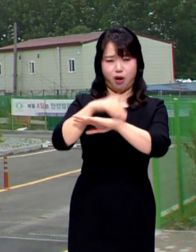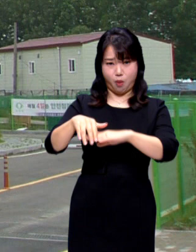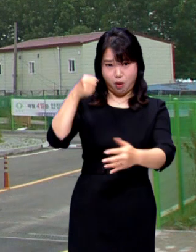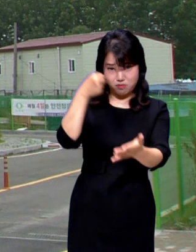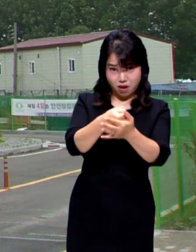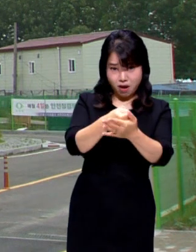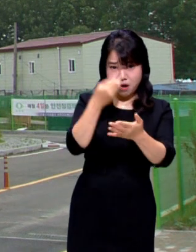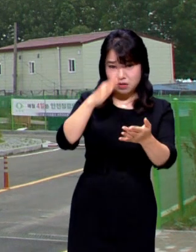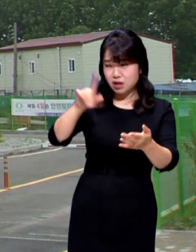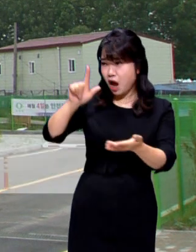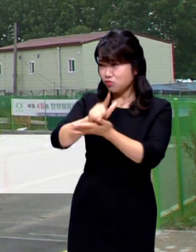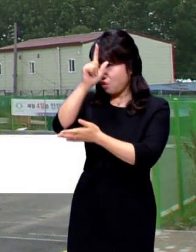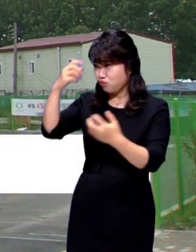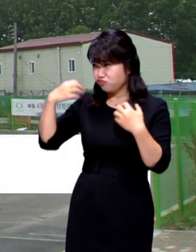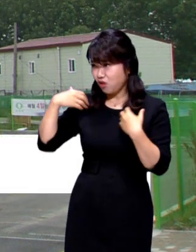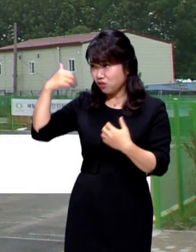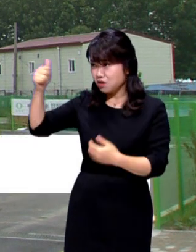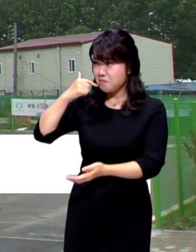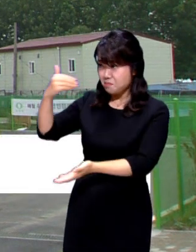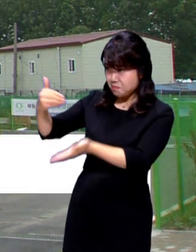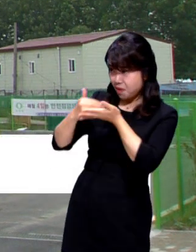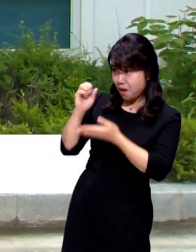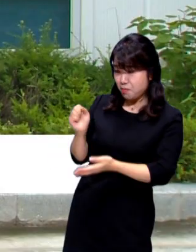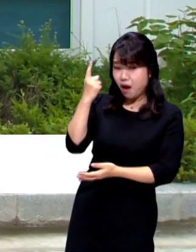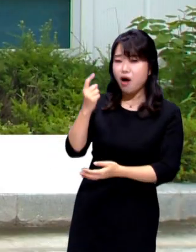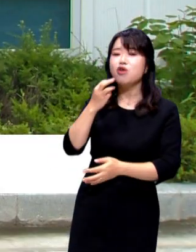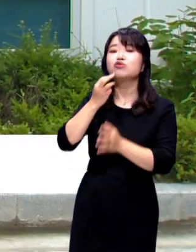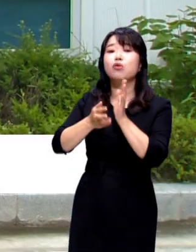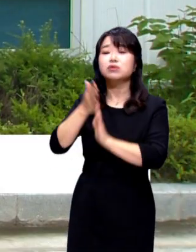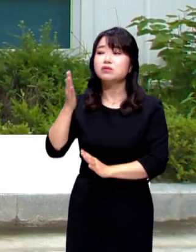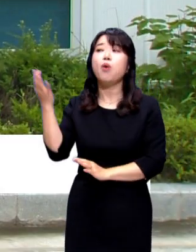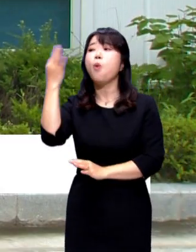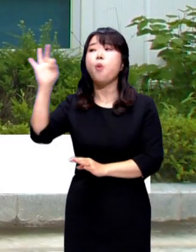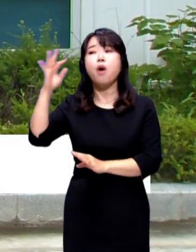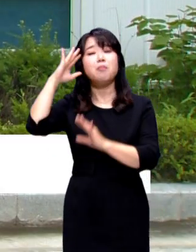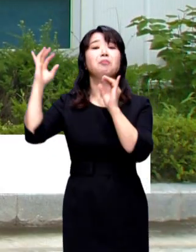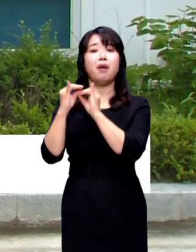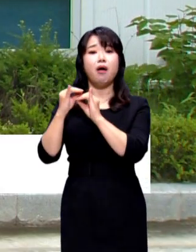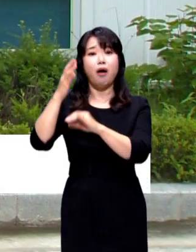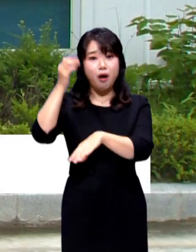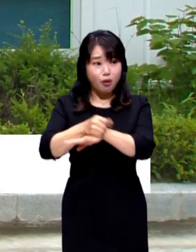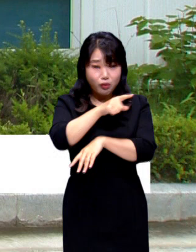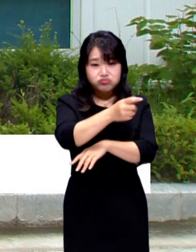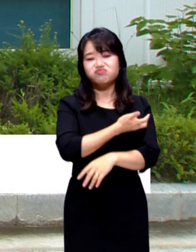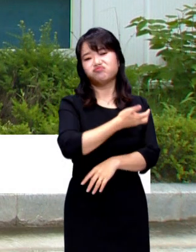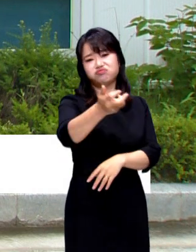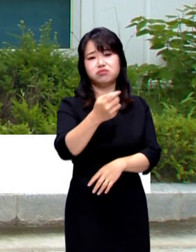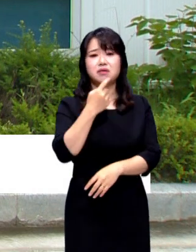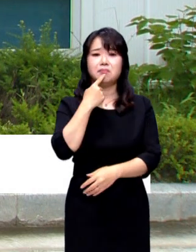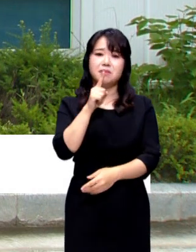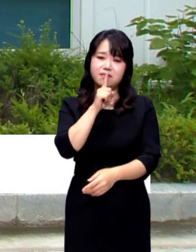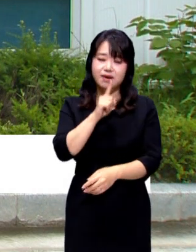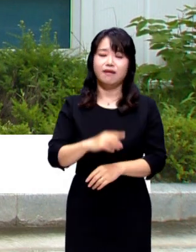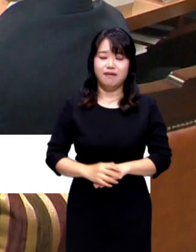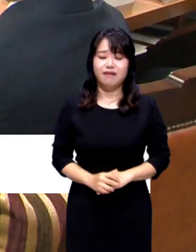그런데 강서구청장이 의견을 내고 서울시가 이를 받아들여 지금의 대상지로 옮겨졌다고